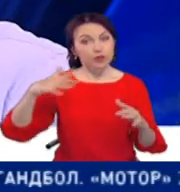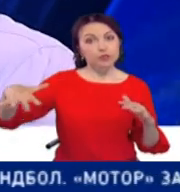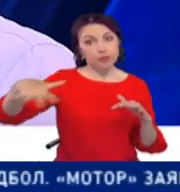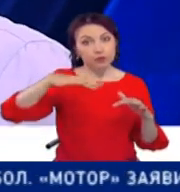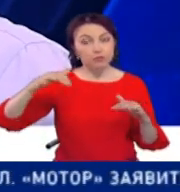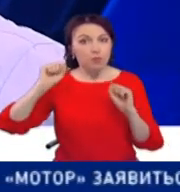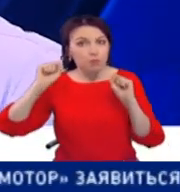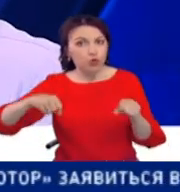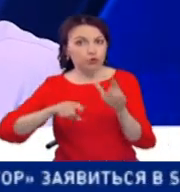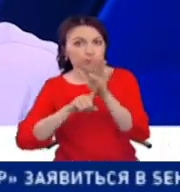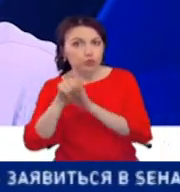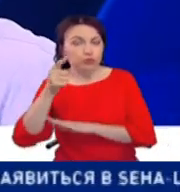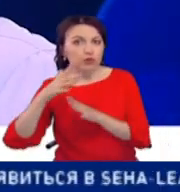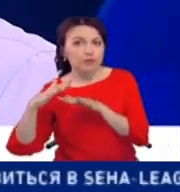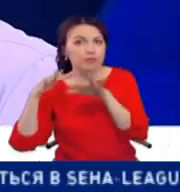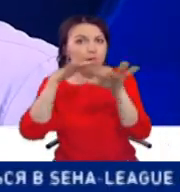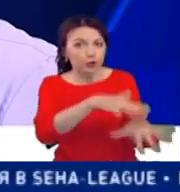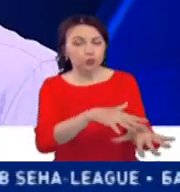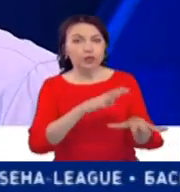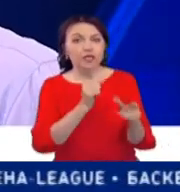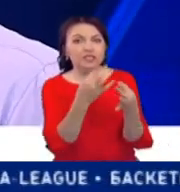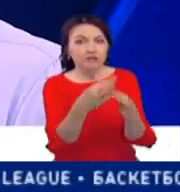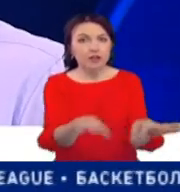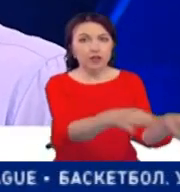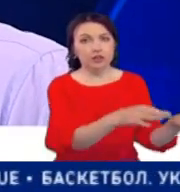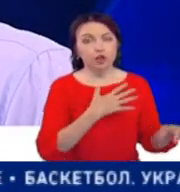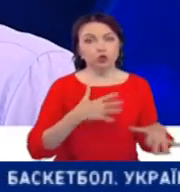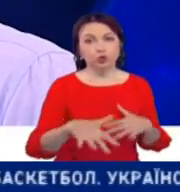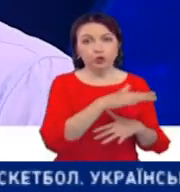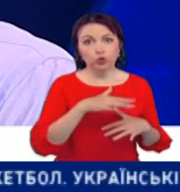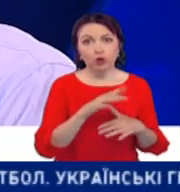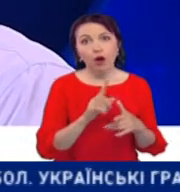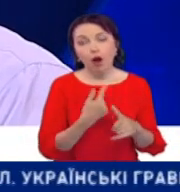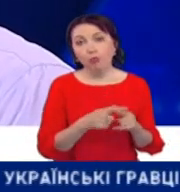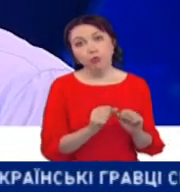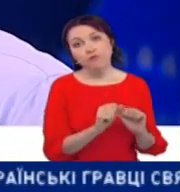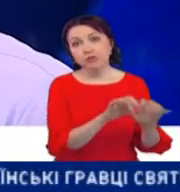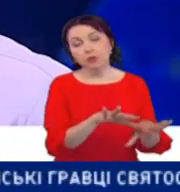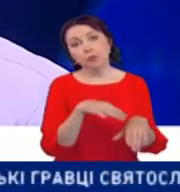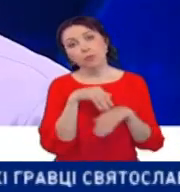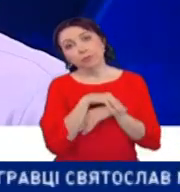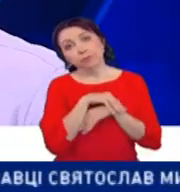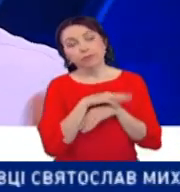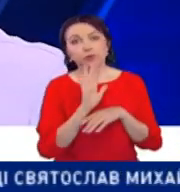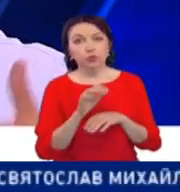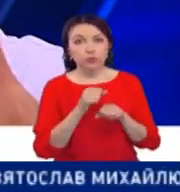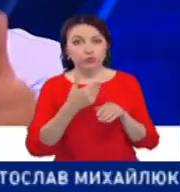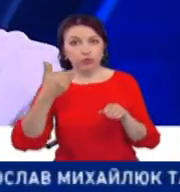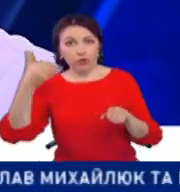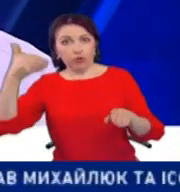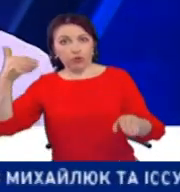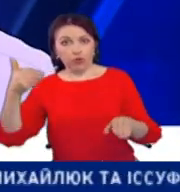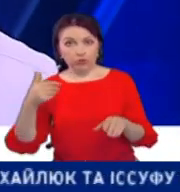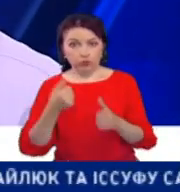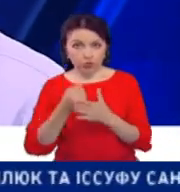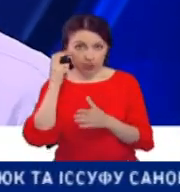якого ми можемо починати там наступ та звільняти нашу територію. Або якщо її ми віддамо, будемо оборонятися десь вже все ближче і